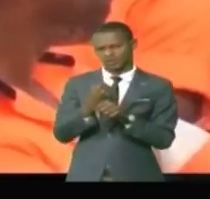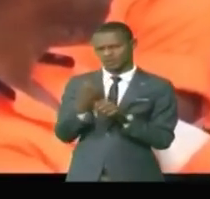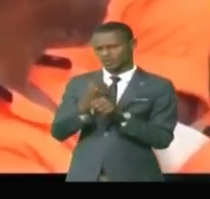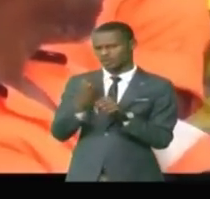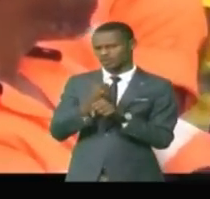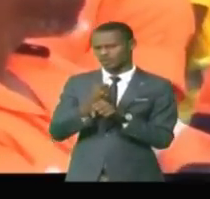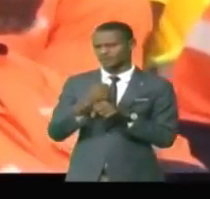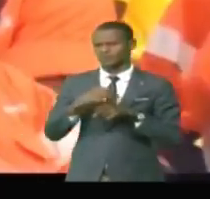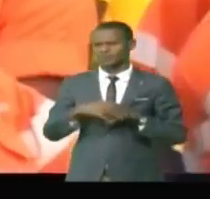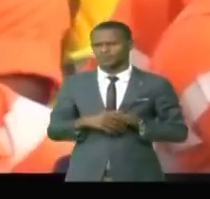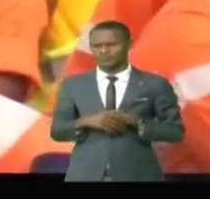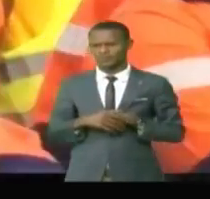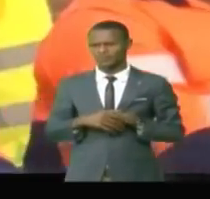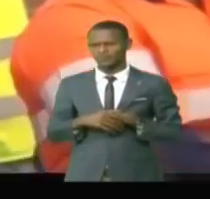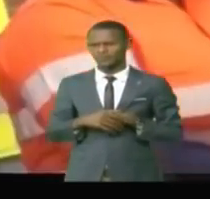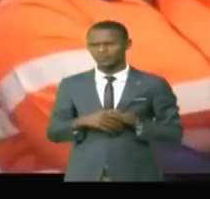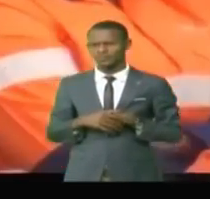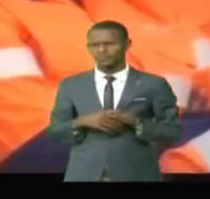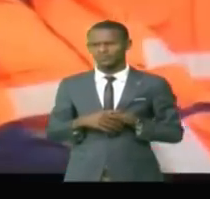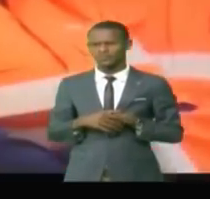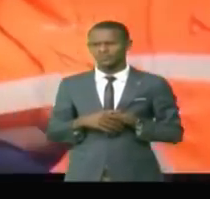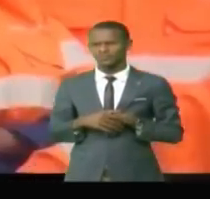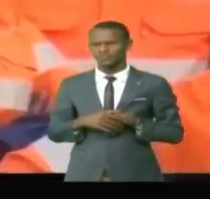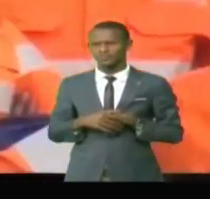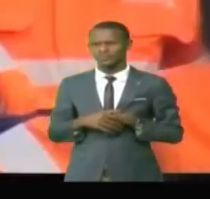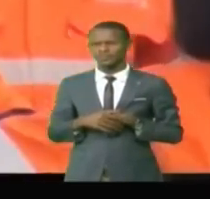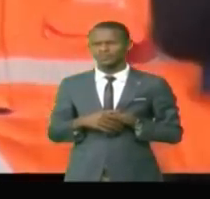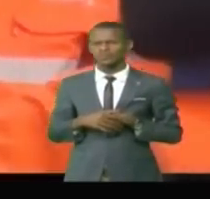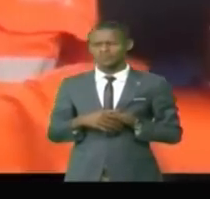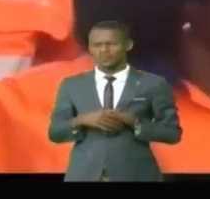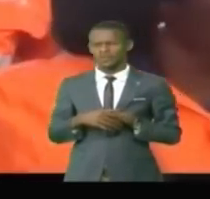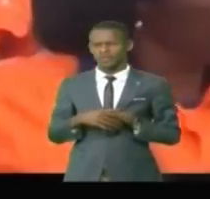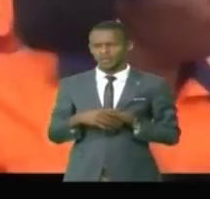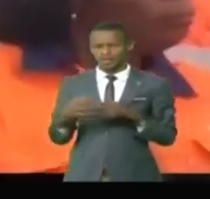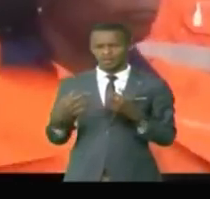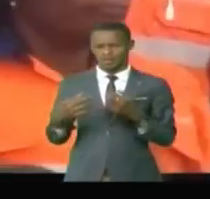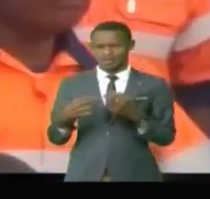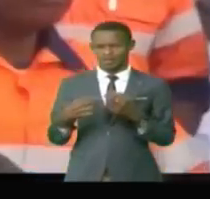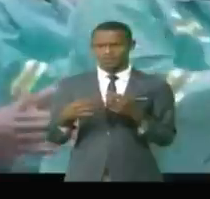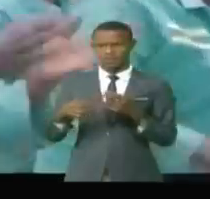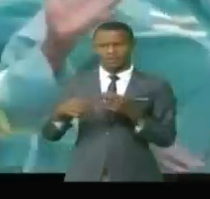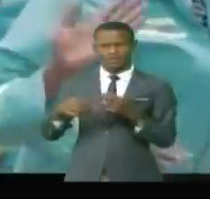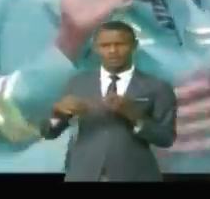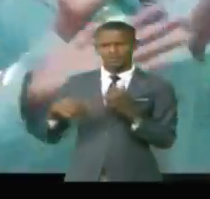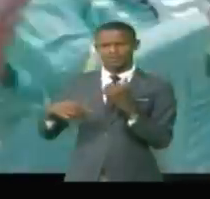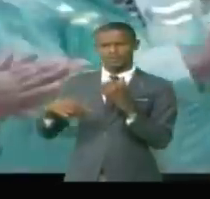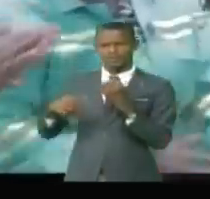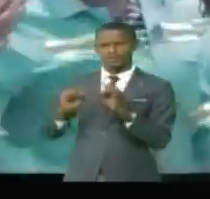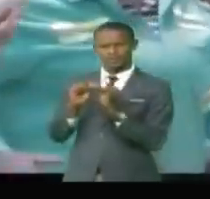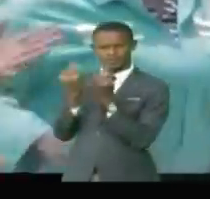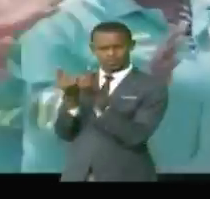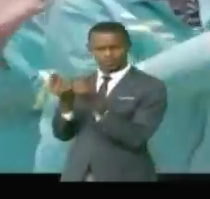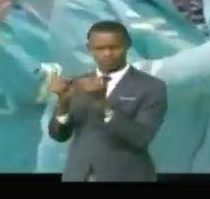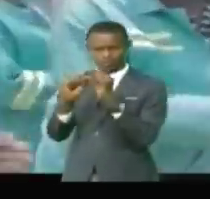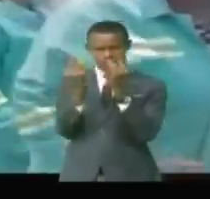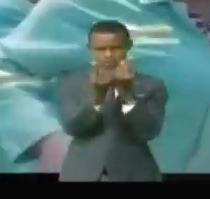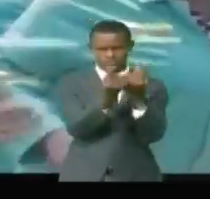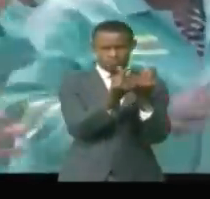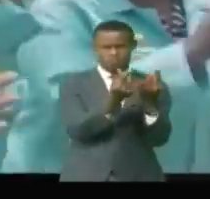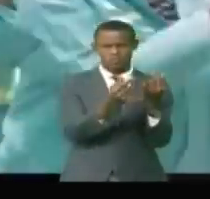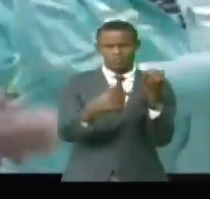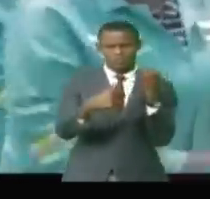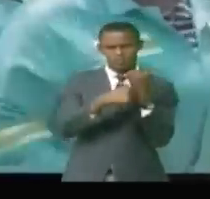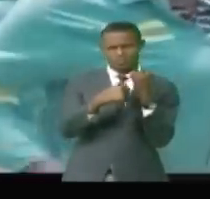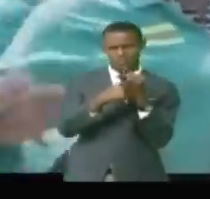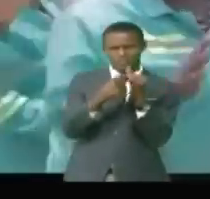composée de ses employés et des représentants des coopératives Shawama et Mwabombeni, soutenue par la société, était dirigée par